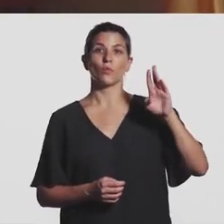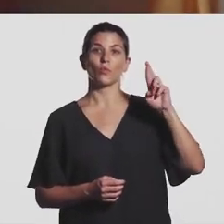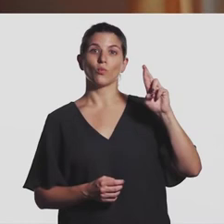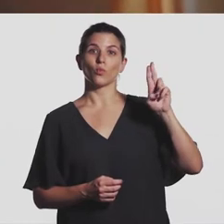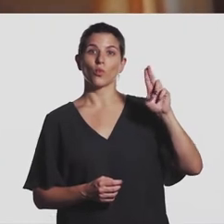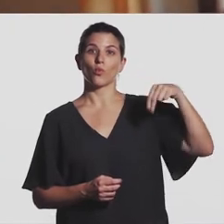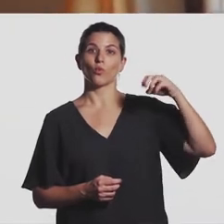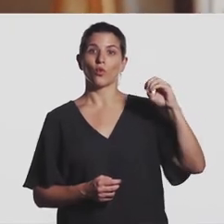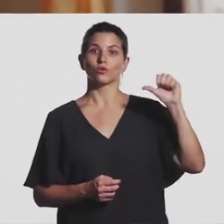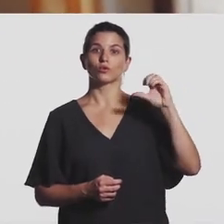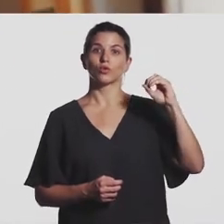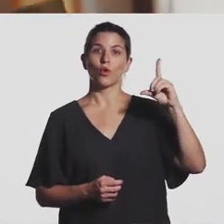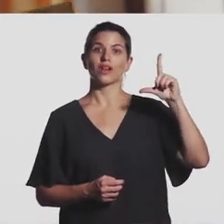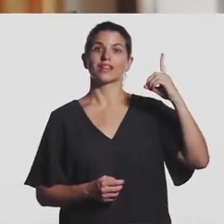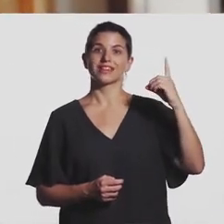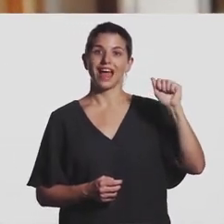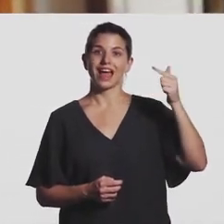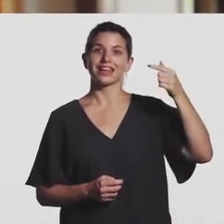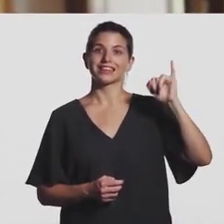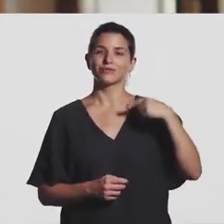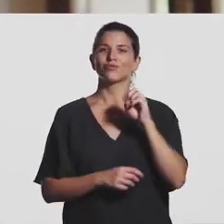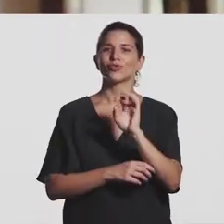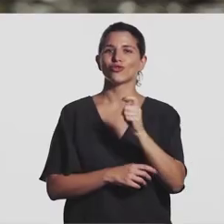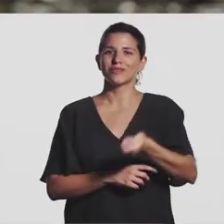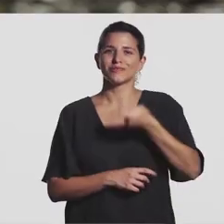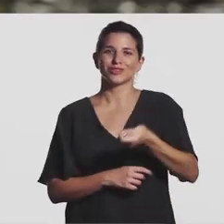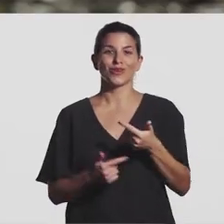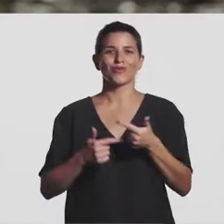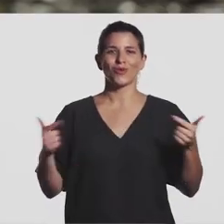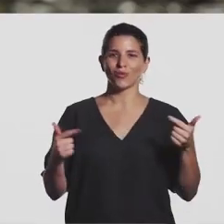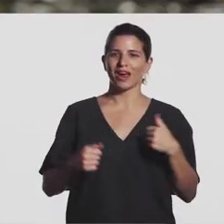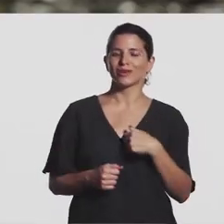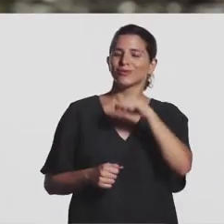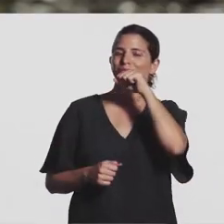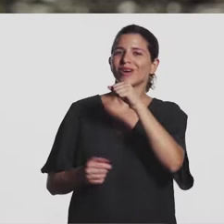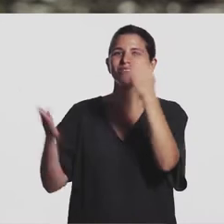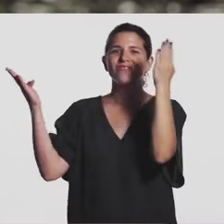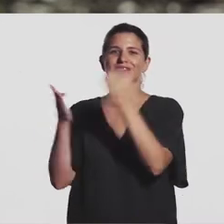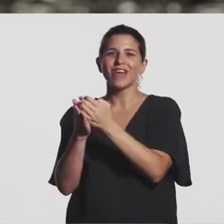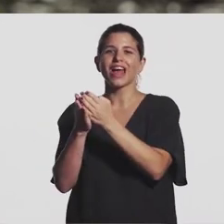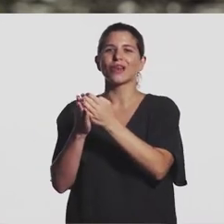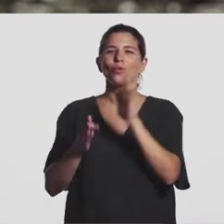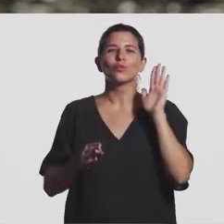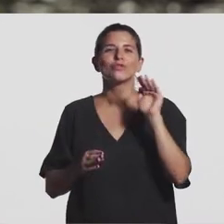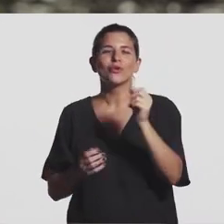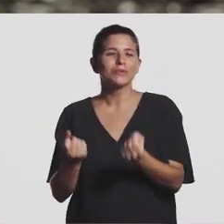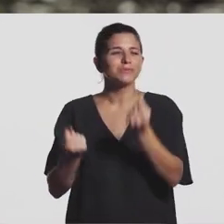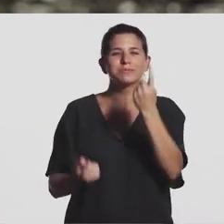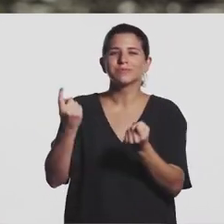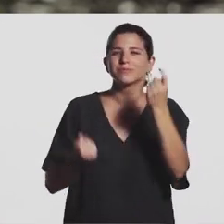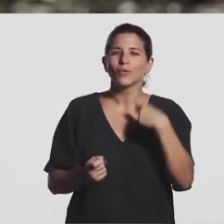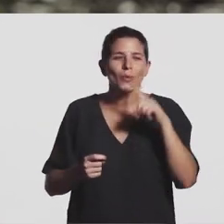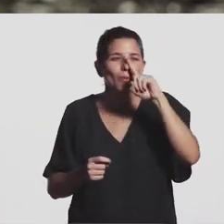Sono Bruno Soldati, un fortunato docente in pensione che ama parecchio la valle e